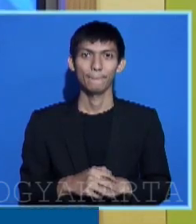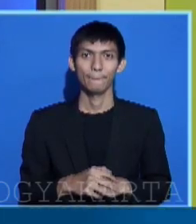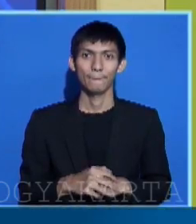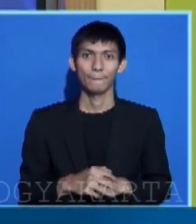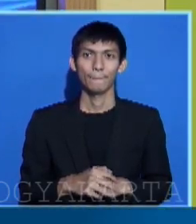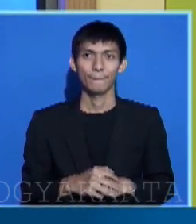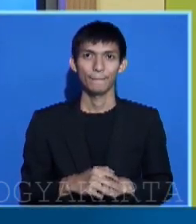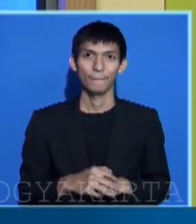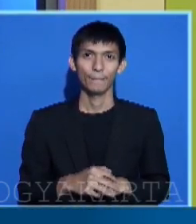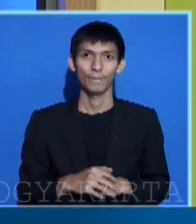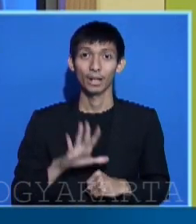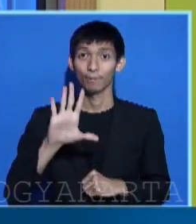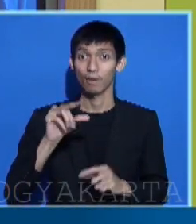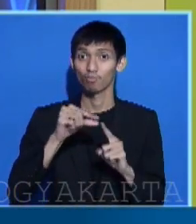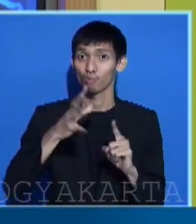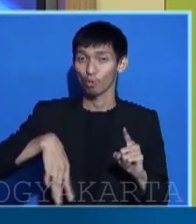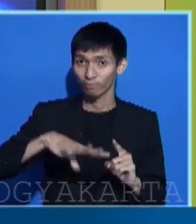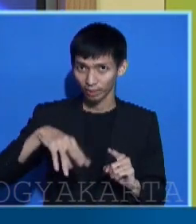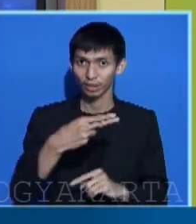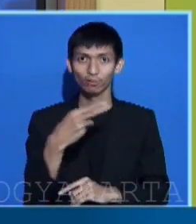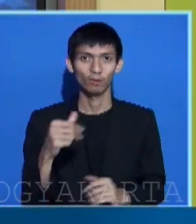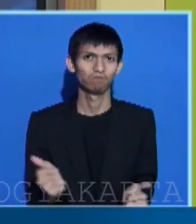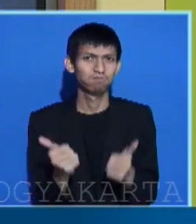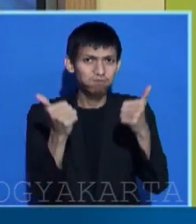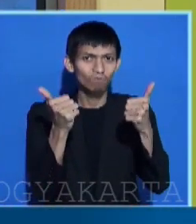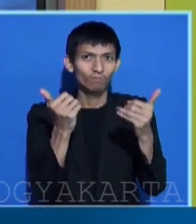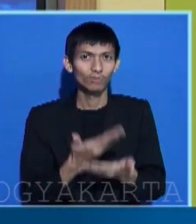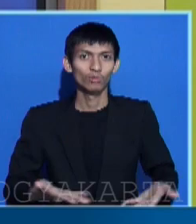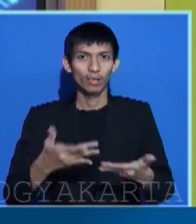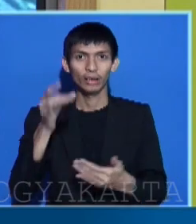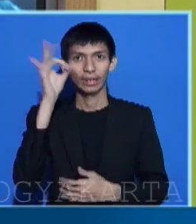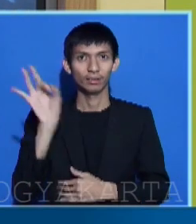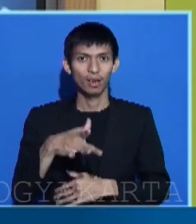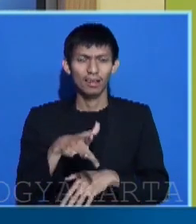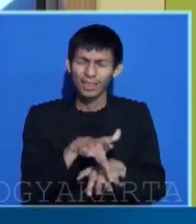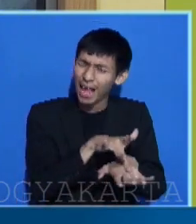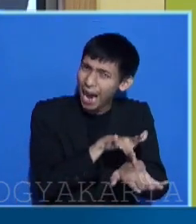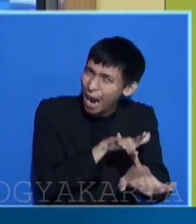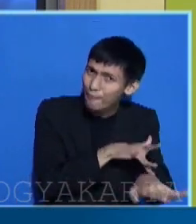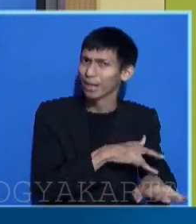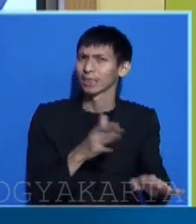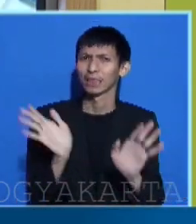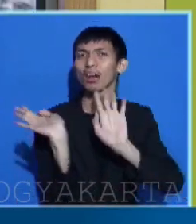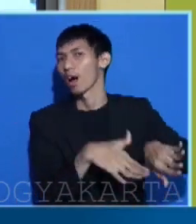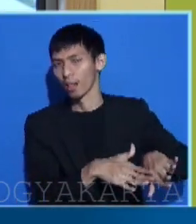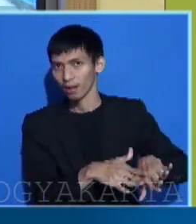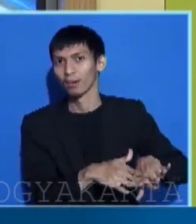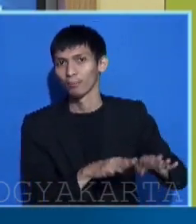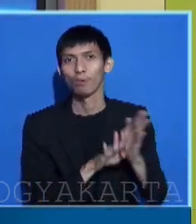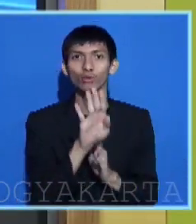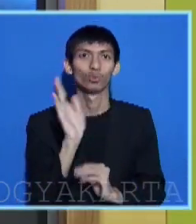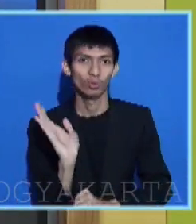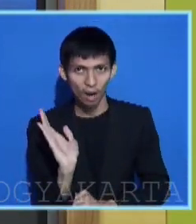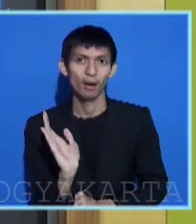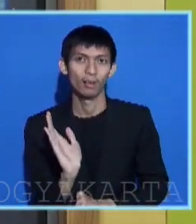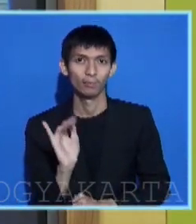pemirsa lima provinsi di Indonesia berhasil keluar dari jeratan desa tertinggal dan desa sangat Tertinggal kelima provinsi itu adalah Daerah